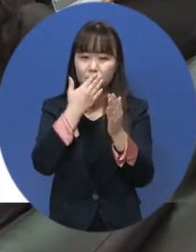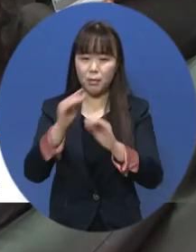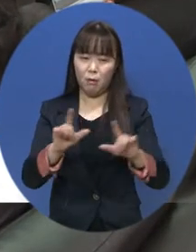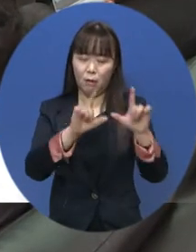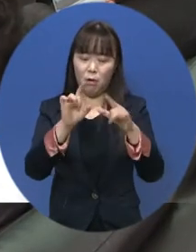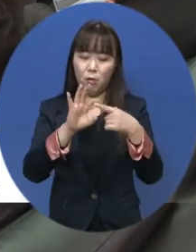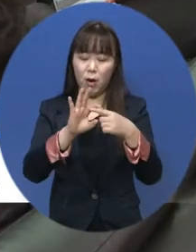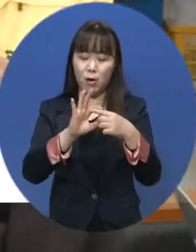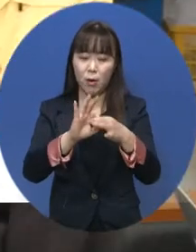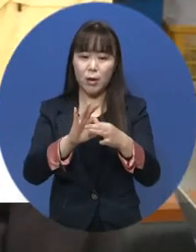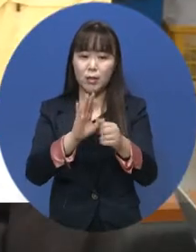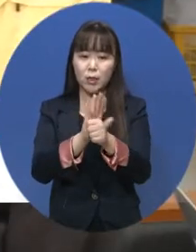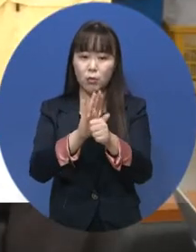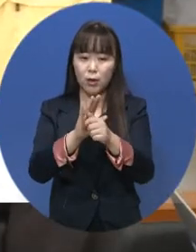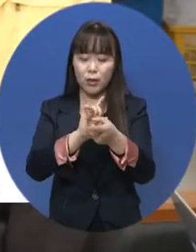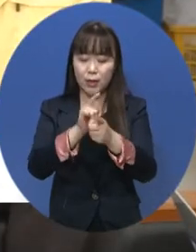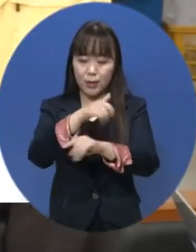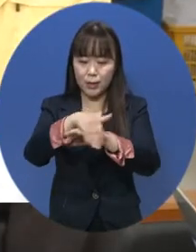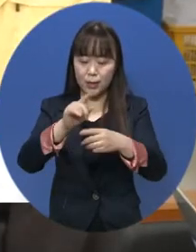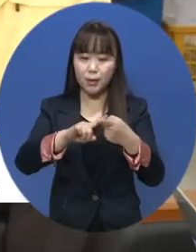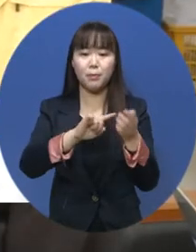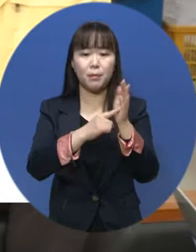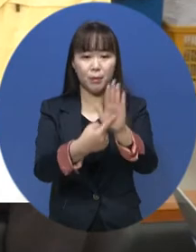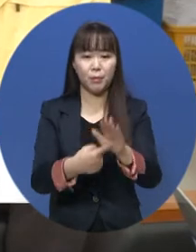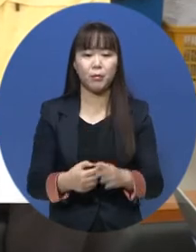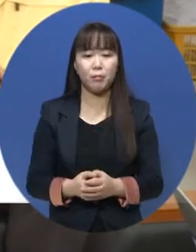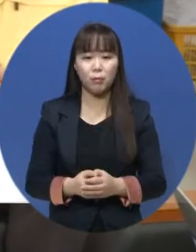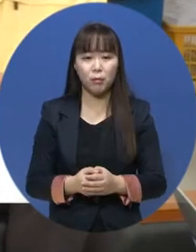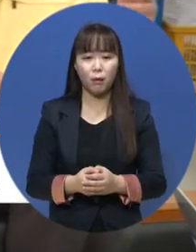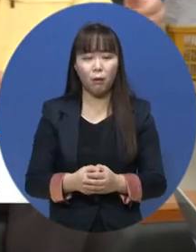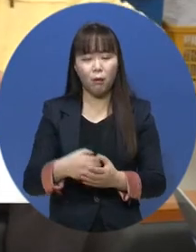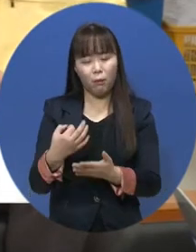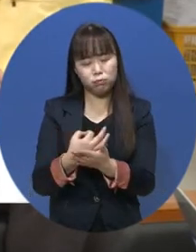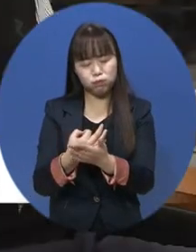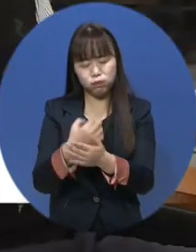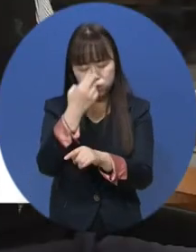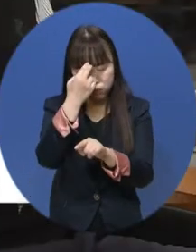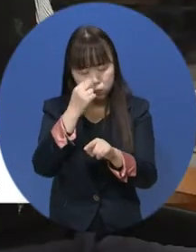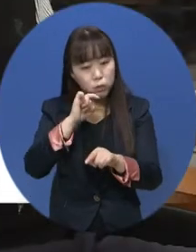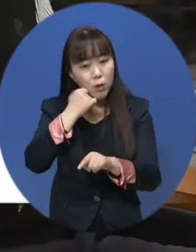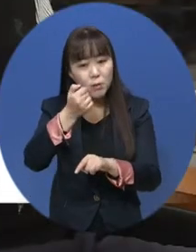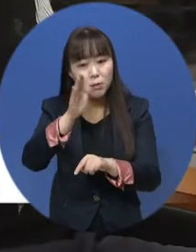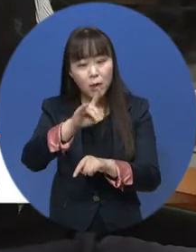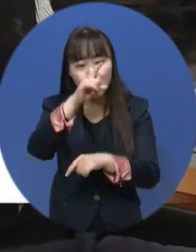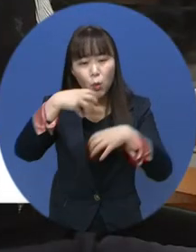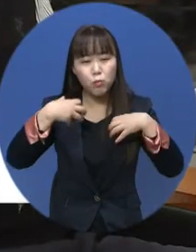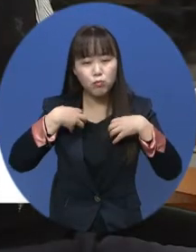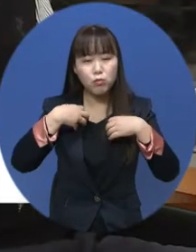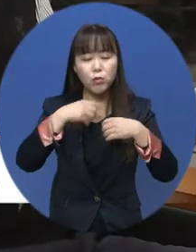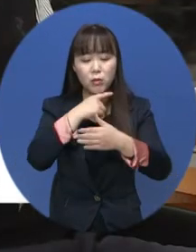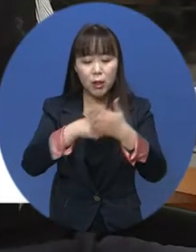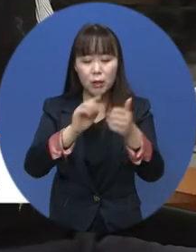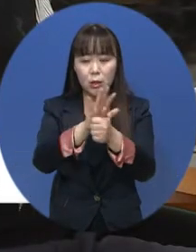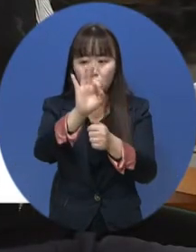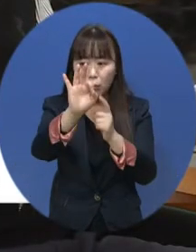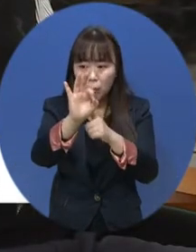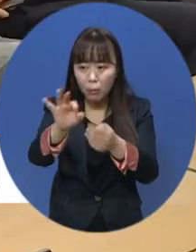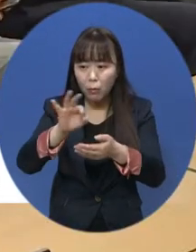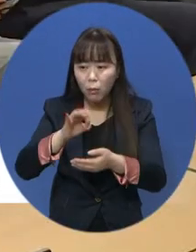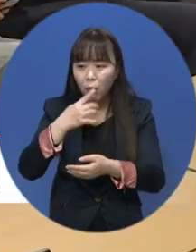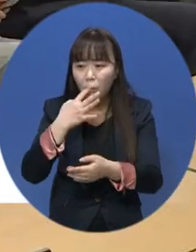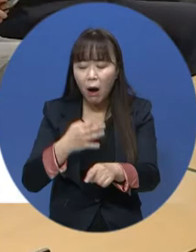발표했습니다 급격한 매출 감소로 어려운 상황이지만 정부 재난 지원금 대상에서 제외돼